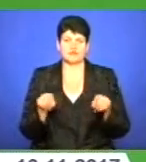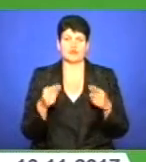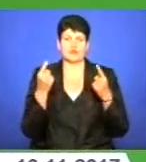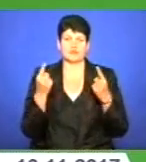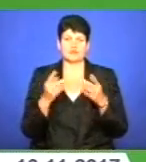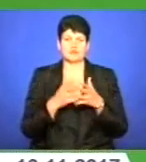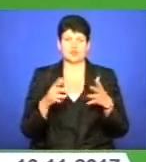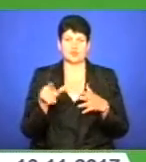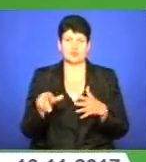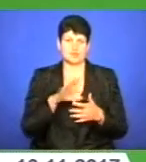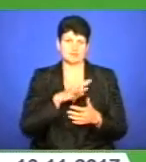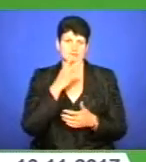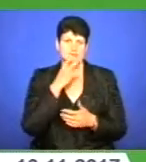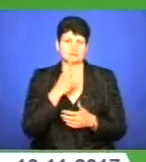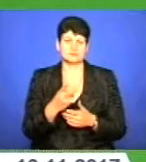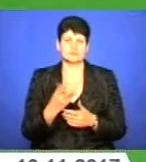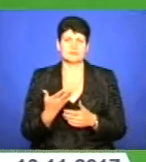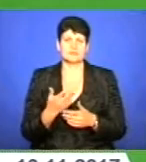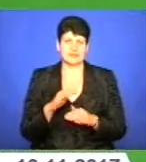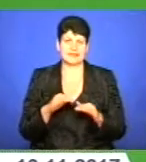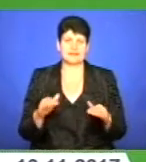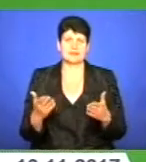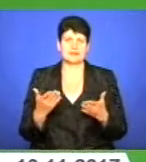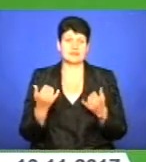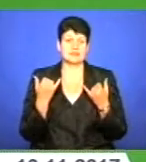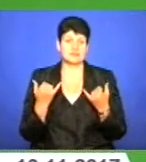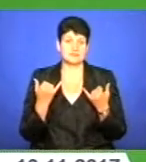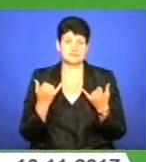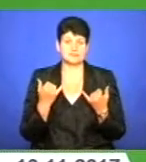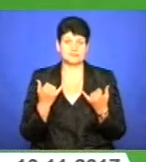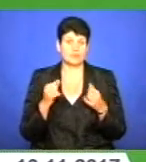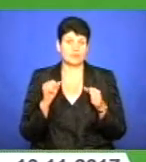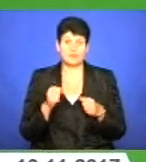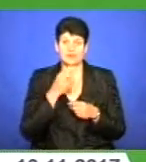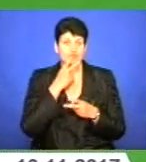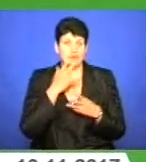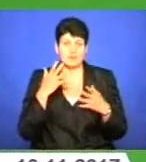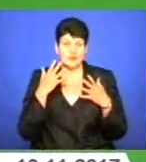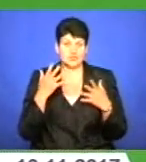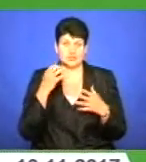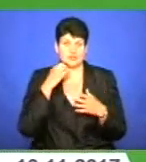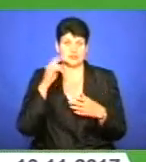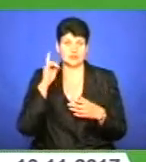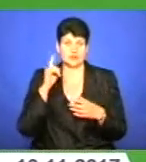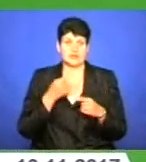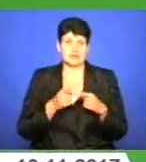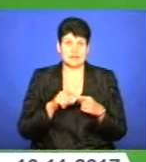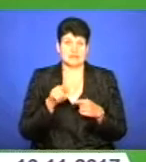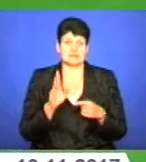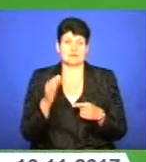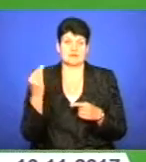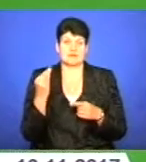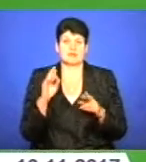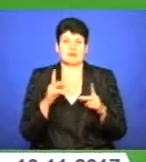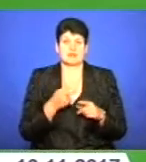більше аудиторії людей це було доступно. І насамперед дітям, які наразі, можливо, не бачили тих старих пристроїв, для них це буде взагалі дуже цікаво, як це